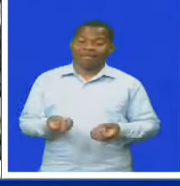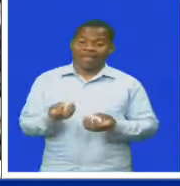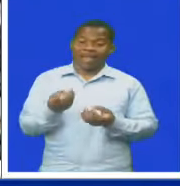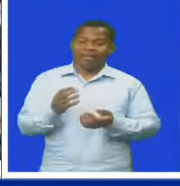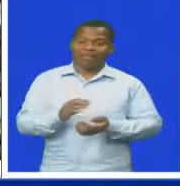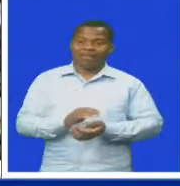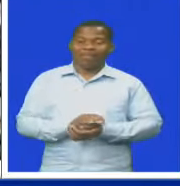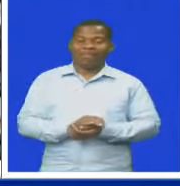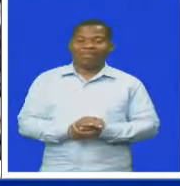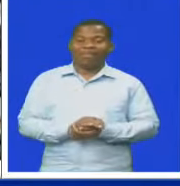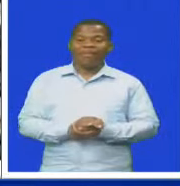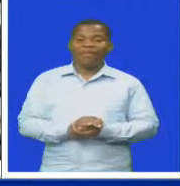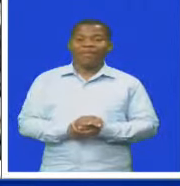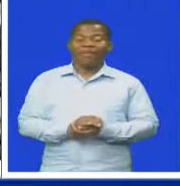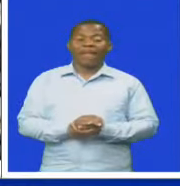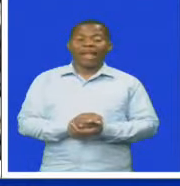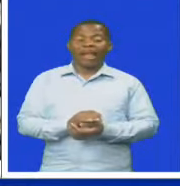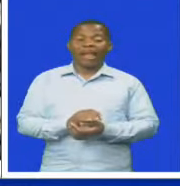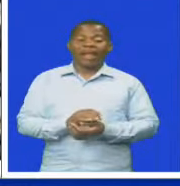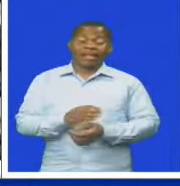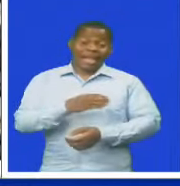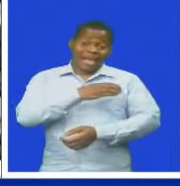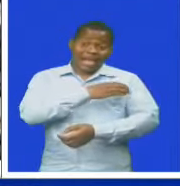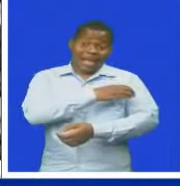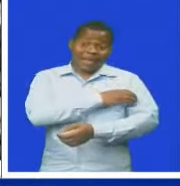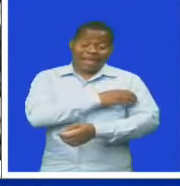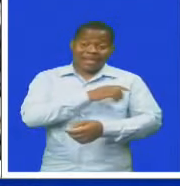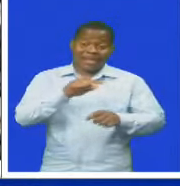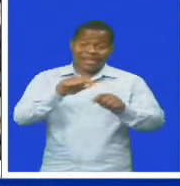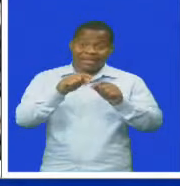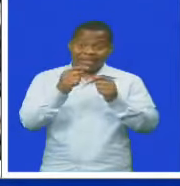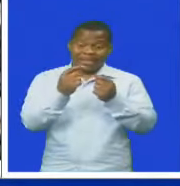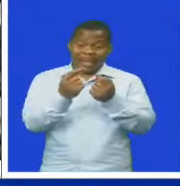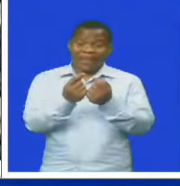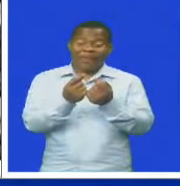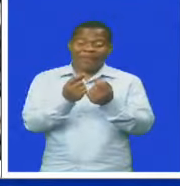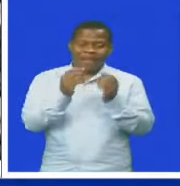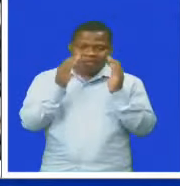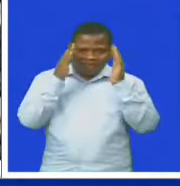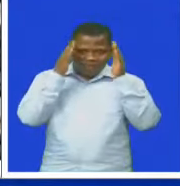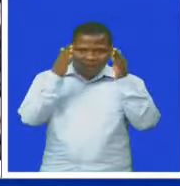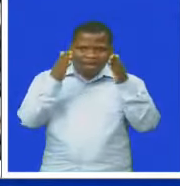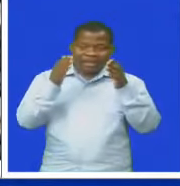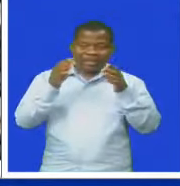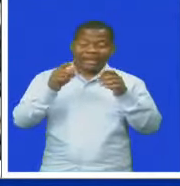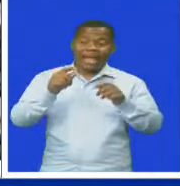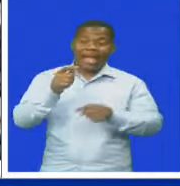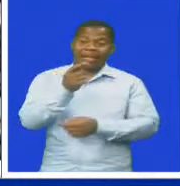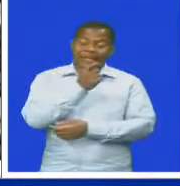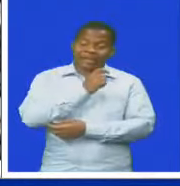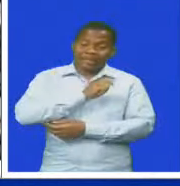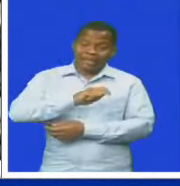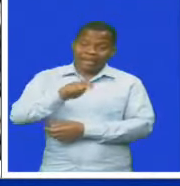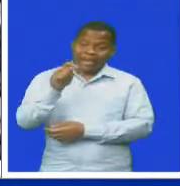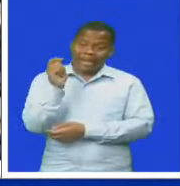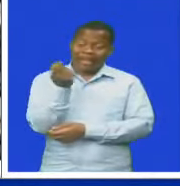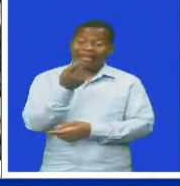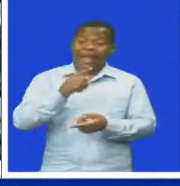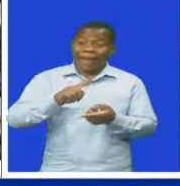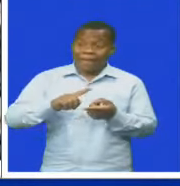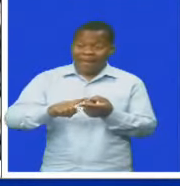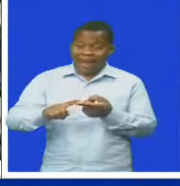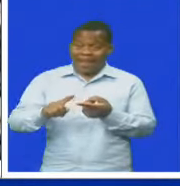Kapteni we-ASA Sports Academy Bruce Gama uthi indzebe ye-ASA's Open Tournament yalo nyaka ikhombe